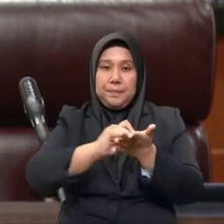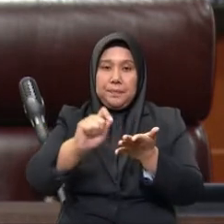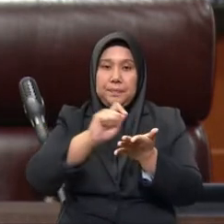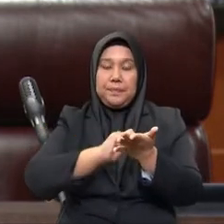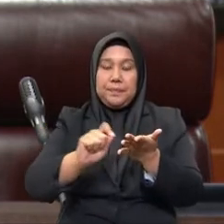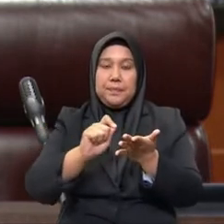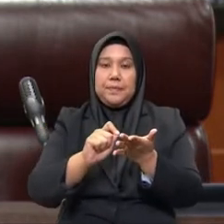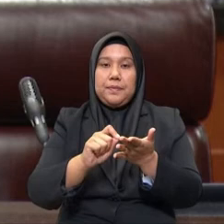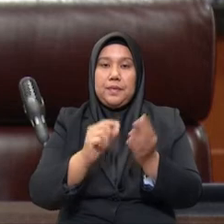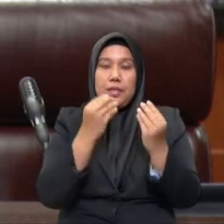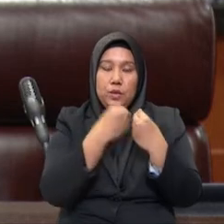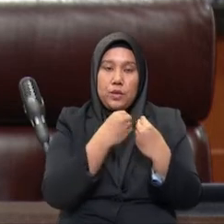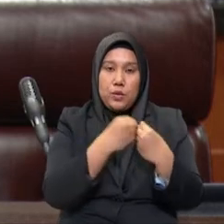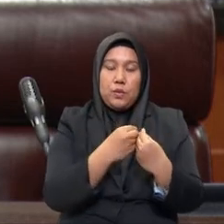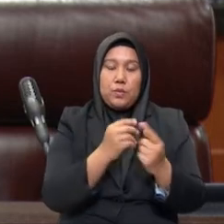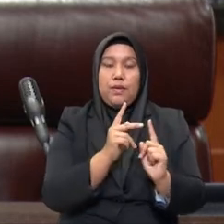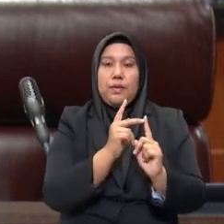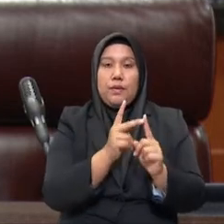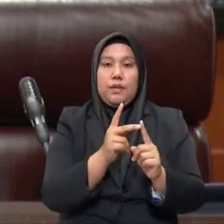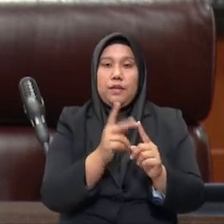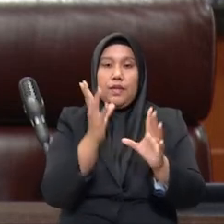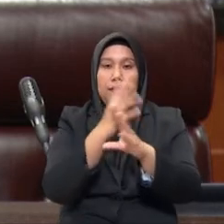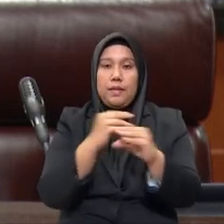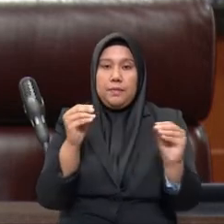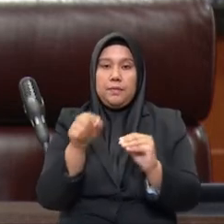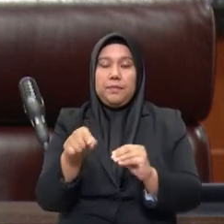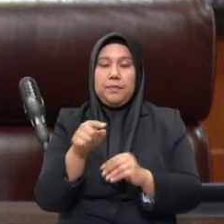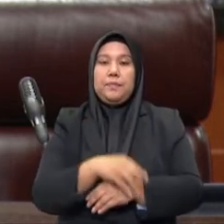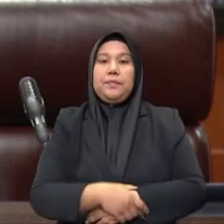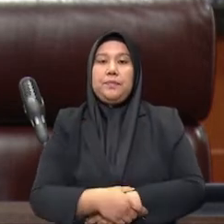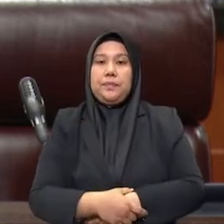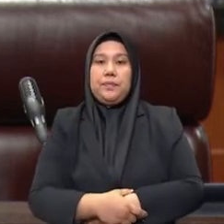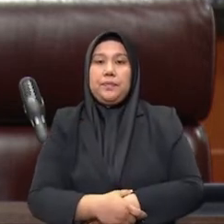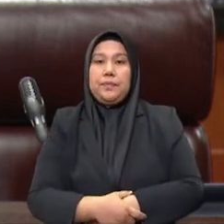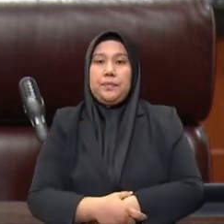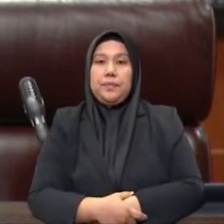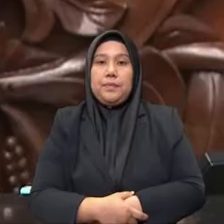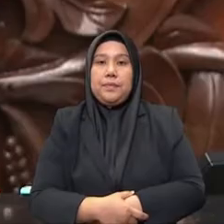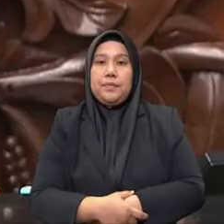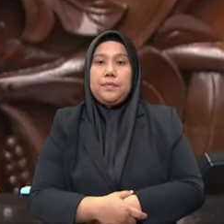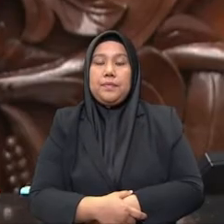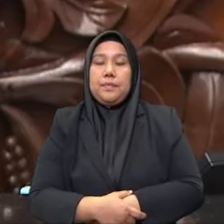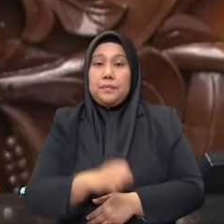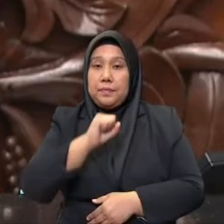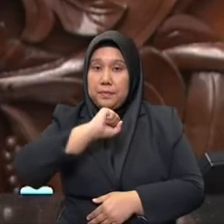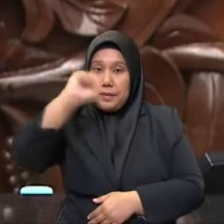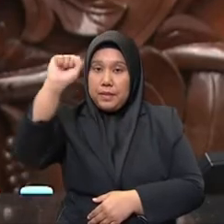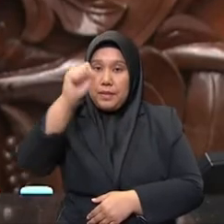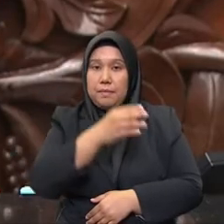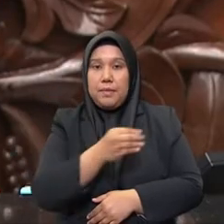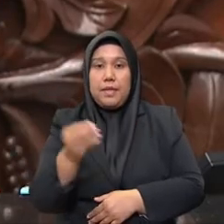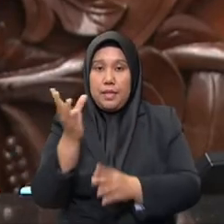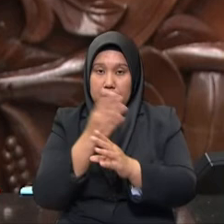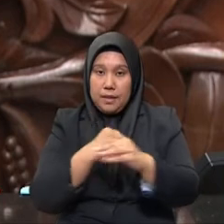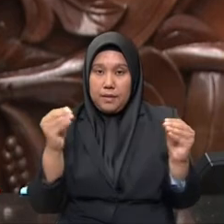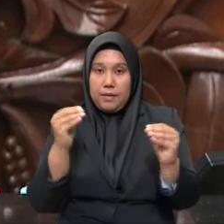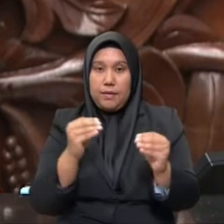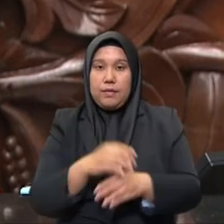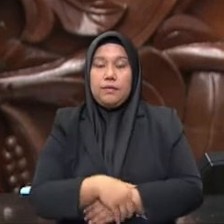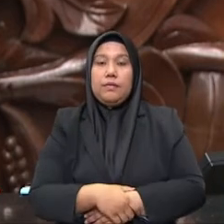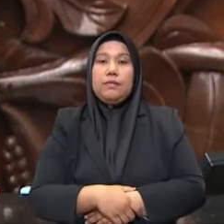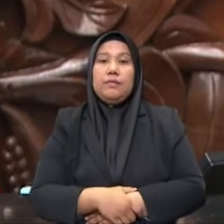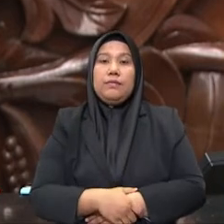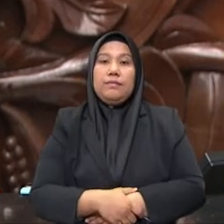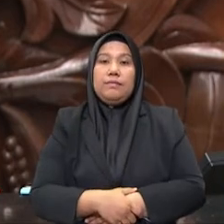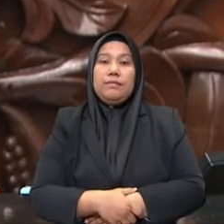yang spesifik di Sarawak. Okey, terima kasih. Sabah dan Sarawak. Okey, terima kasih. Saya orang Sabah